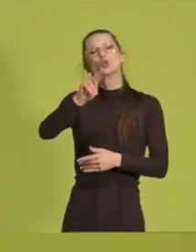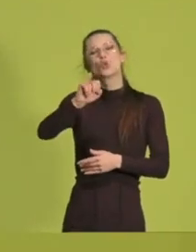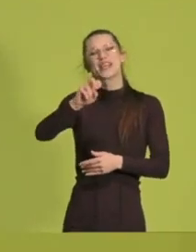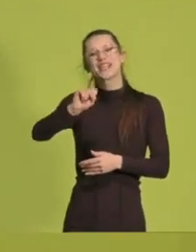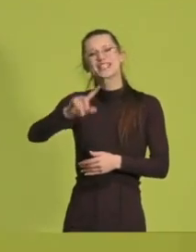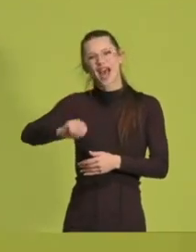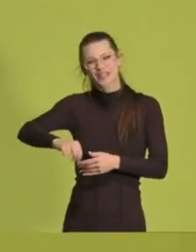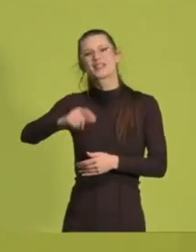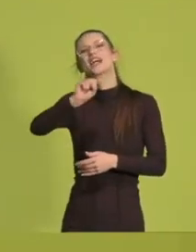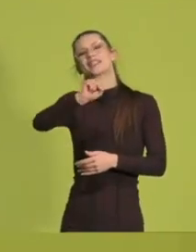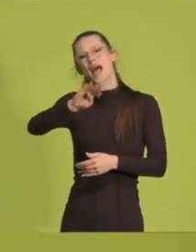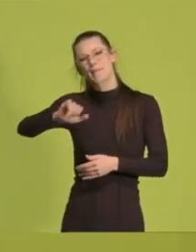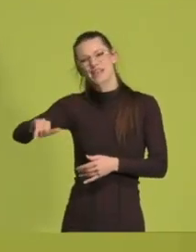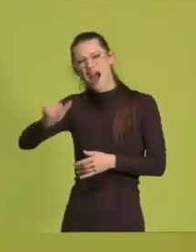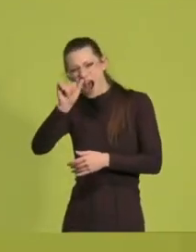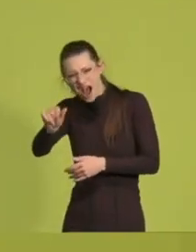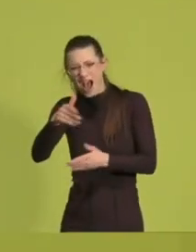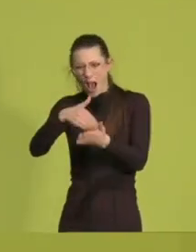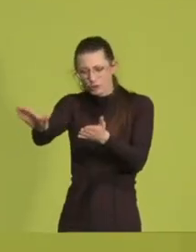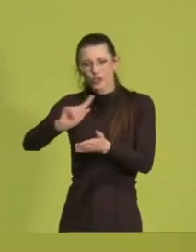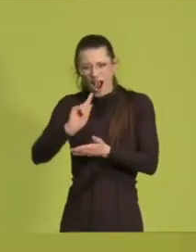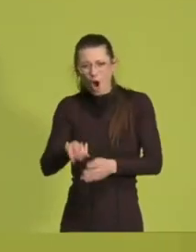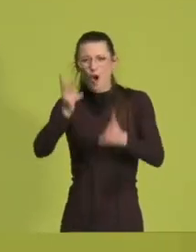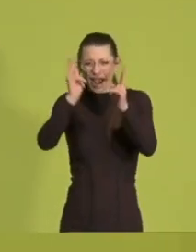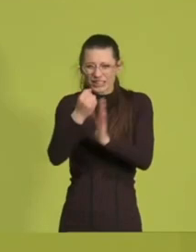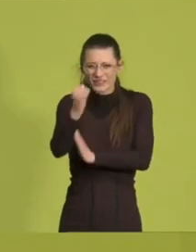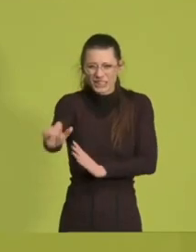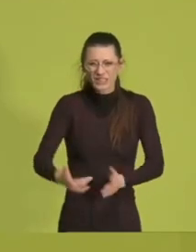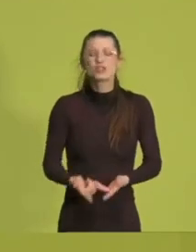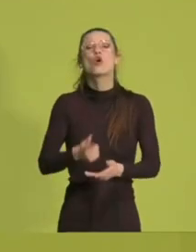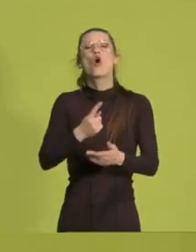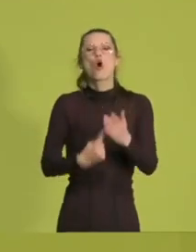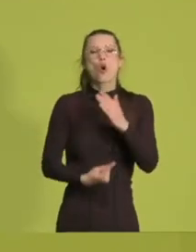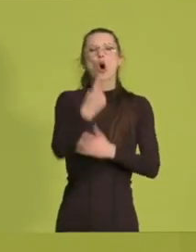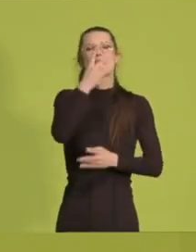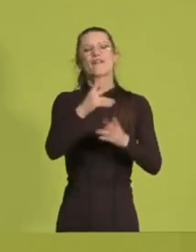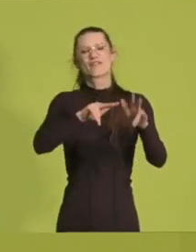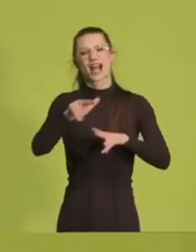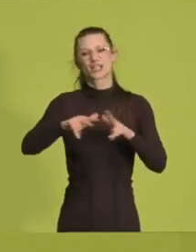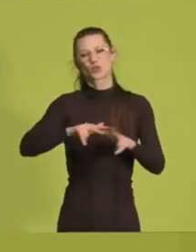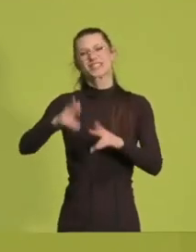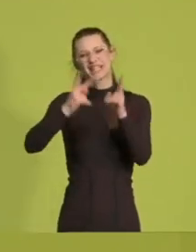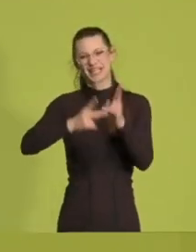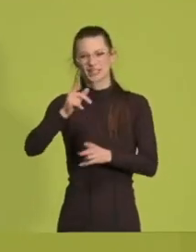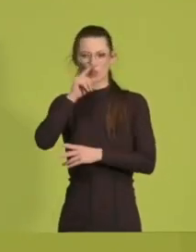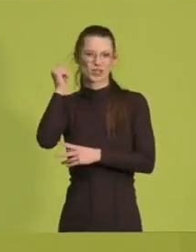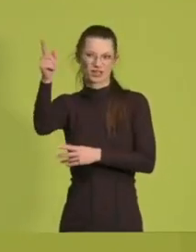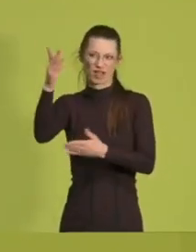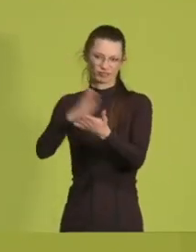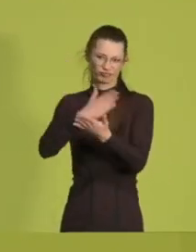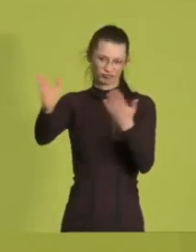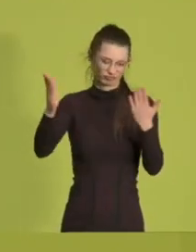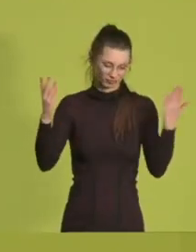A. grob rechtswidrig, ebenso Urteil Oberverwaltungsgericht Münster. Doch anstatt